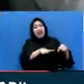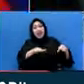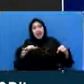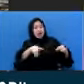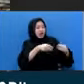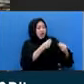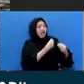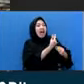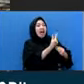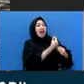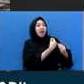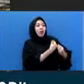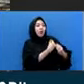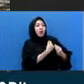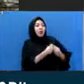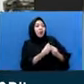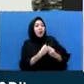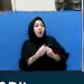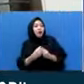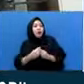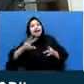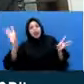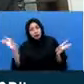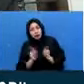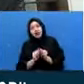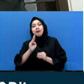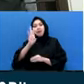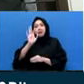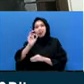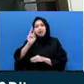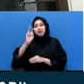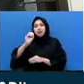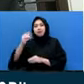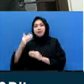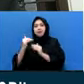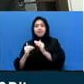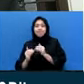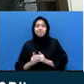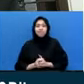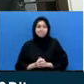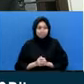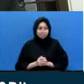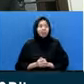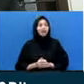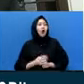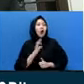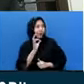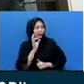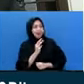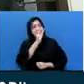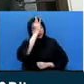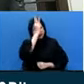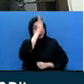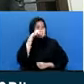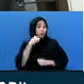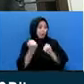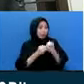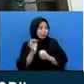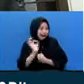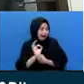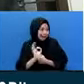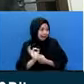Oke jadi untuk memenuhi kebutuhan ee ketersediaan mobil di Kaltim ini pihak rental juga akhirnya mensuplai mobil dari luar Balikpapan begitu ya